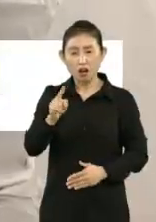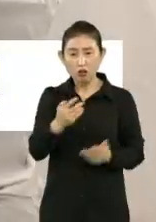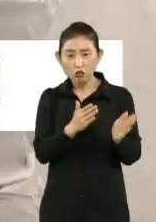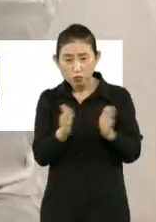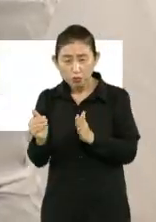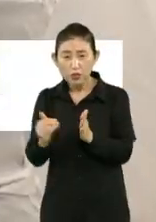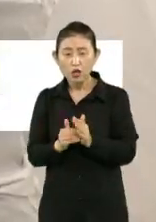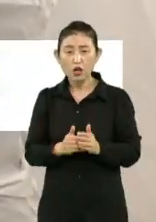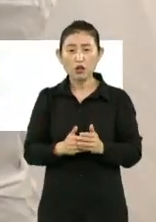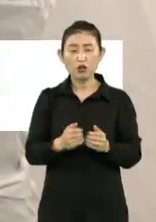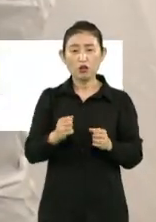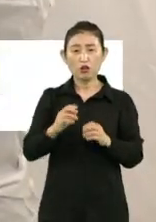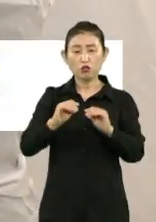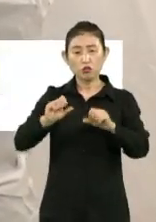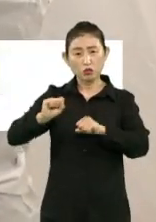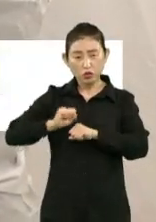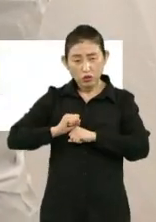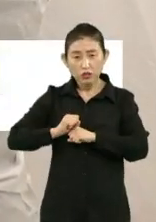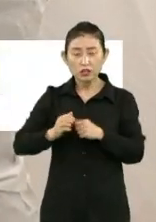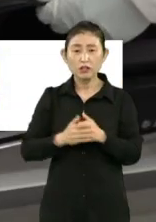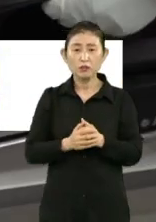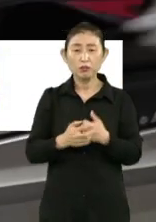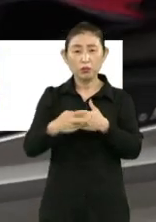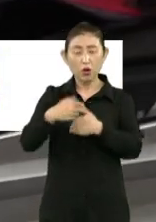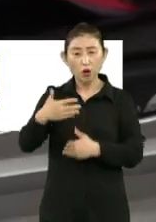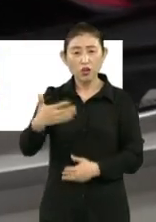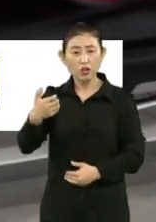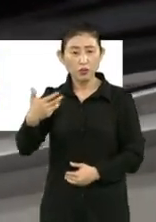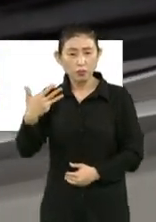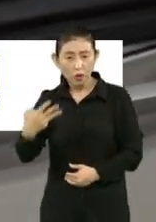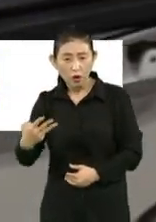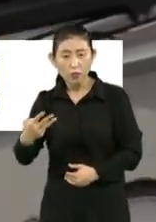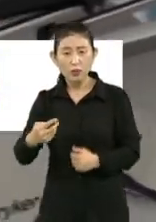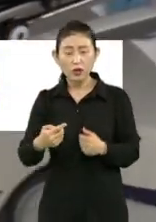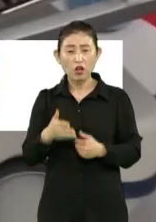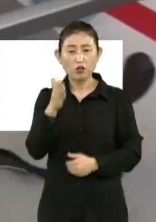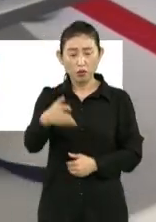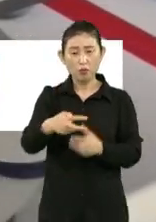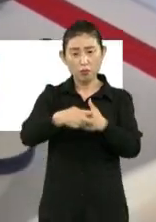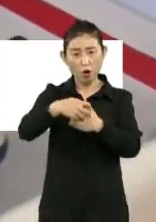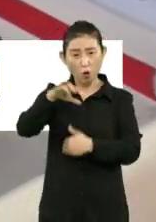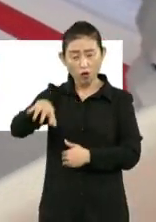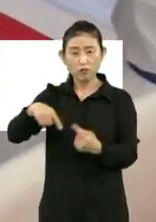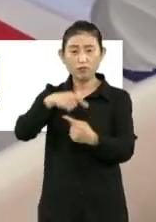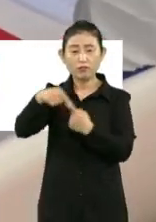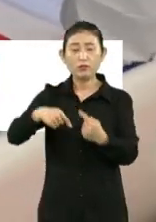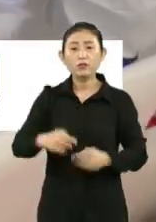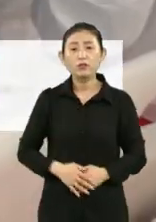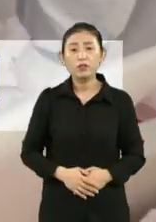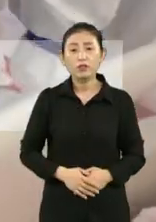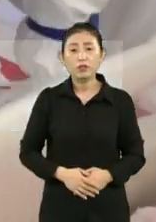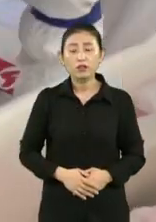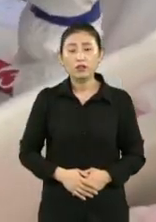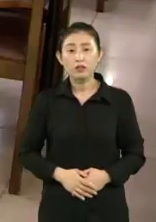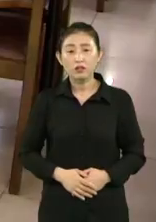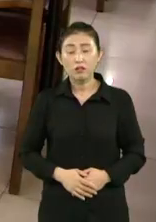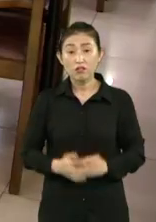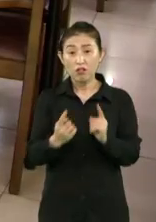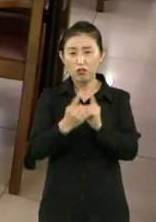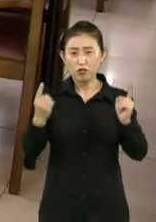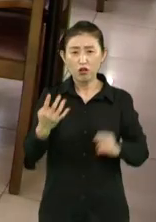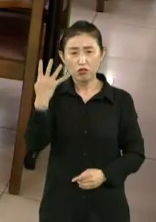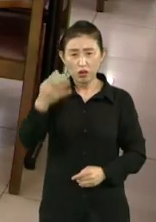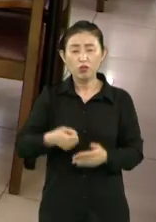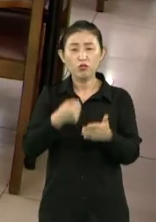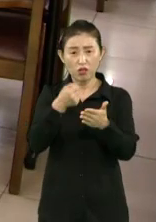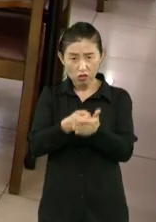보훈병원 30병상과 국군대전병원 86병상을 감염병 전담병원으로 운영하기로 했습니다. 이 같은 거리두기